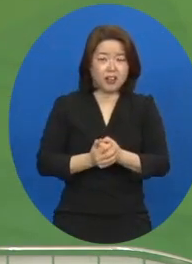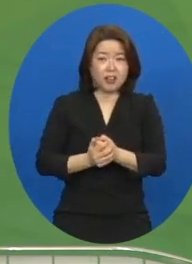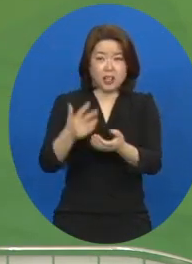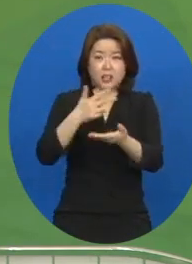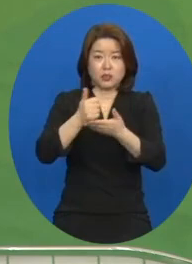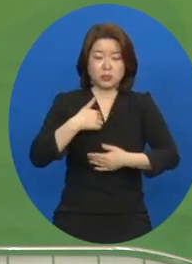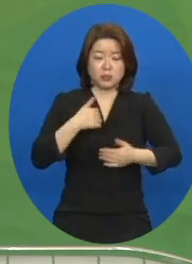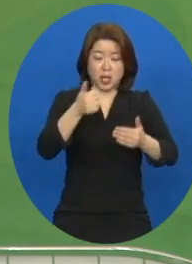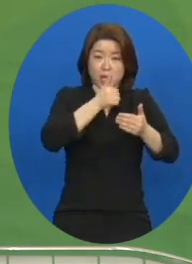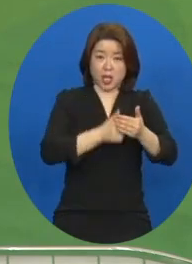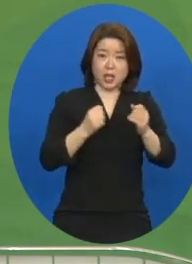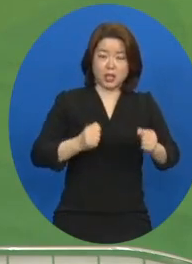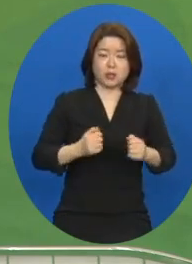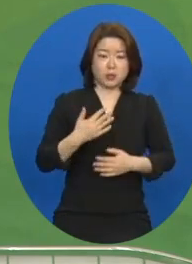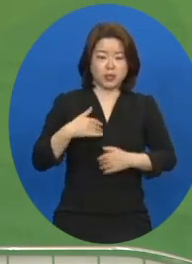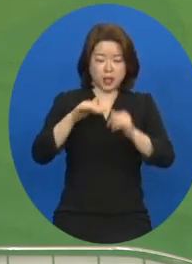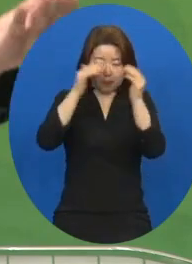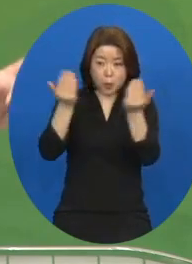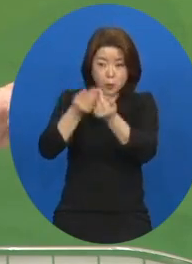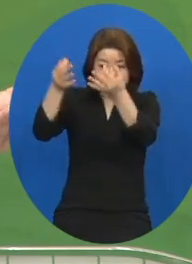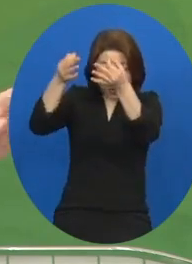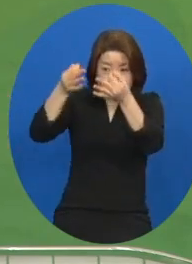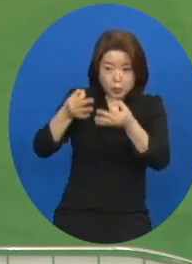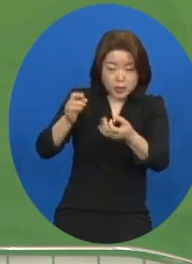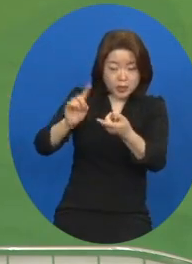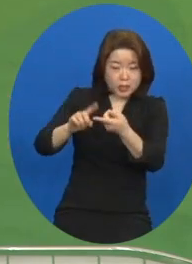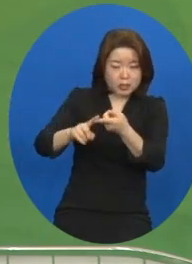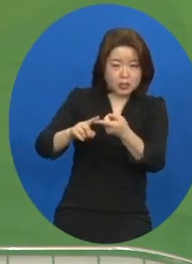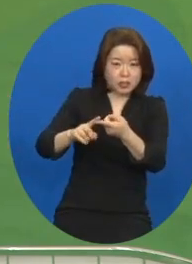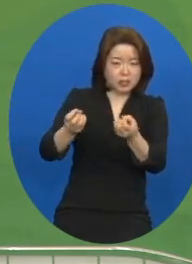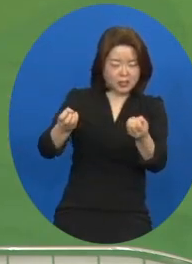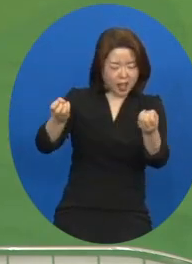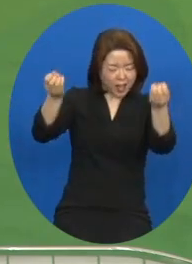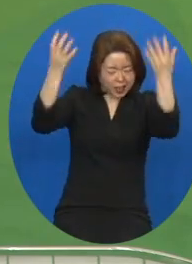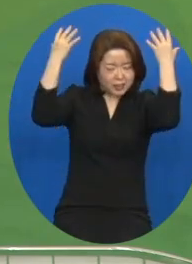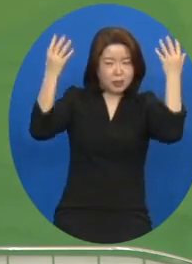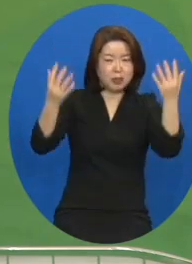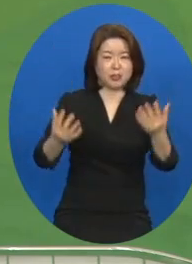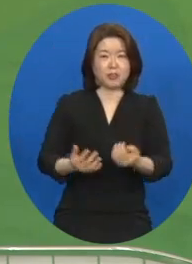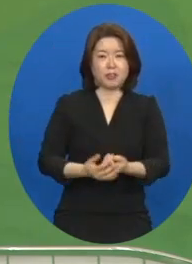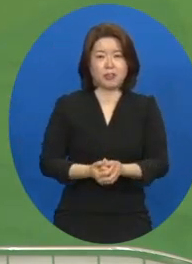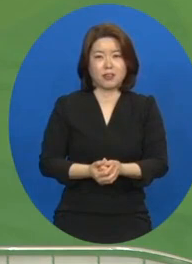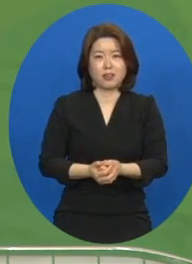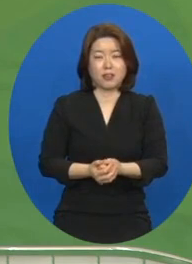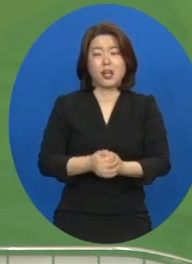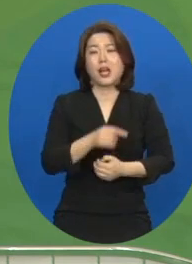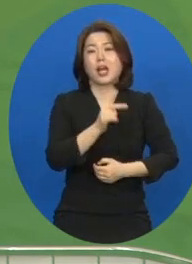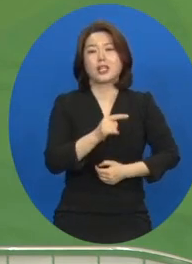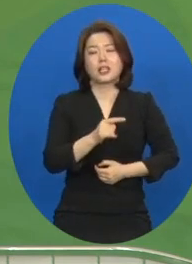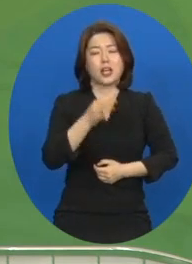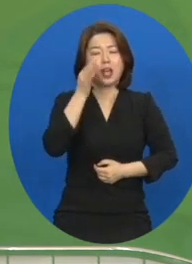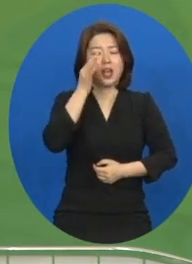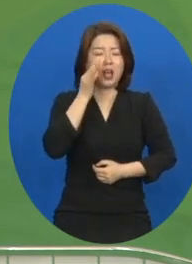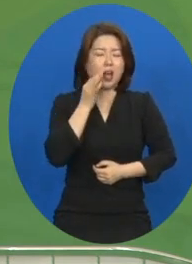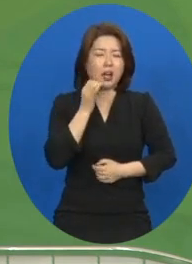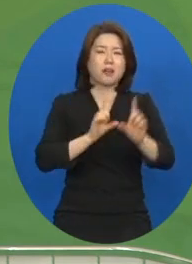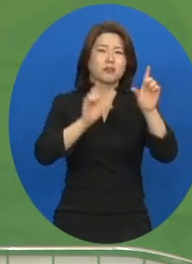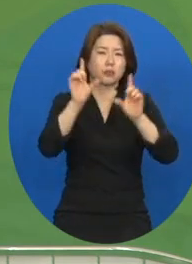계시고 내 모든 것을 보시는 것을 까마득하게 잊어버리는 거예요. 이것이 아간이었어요.